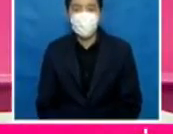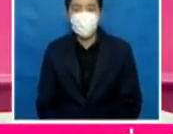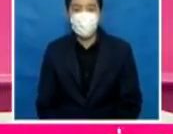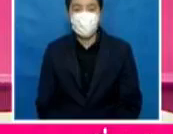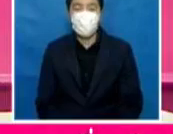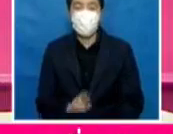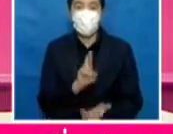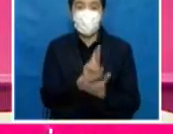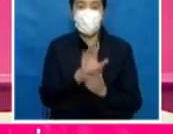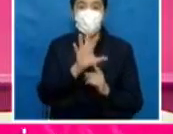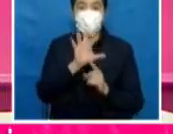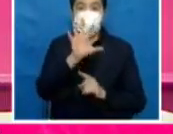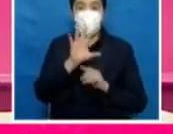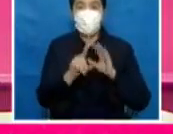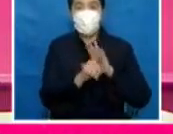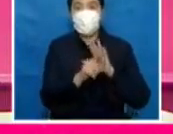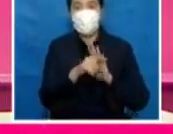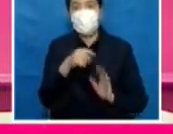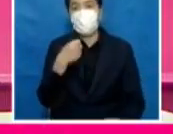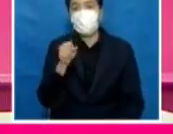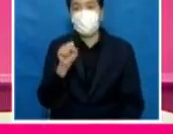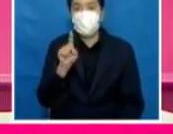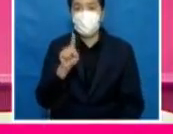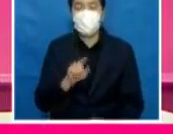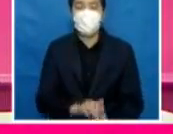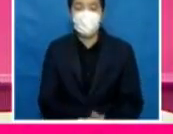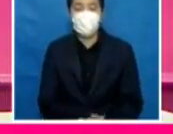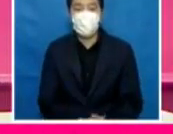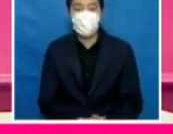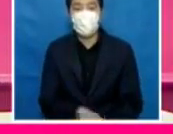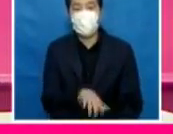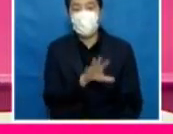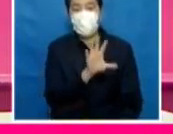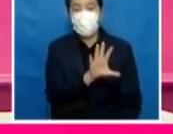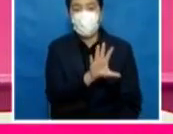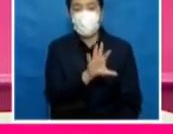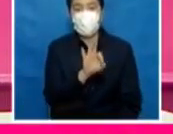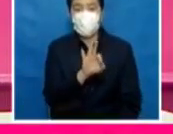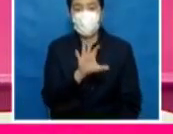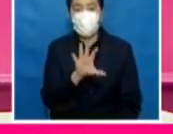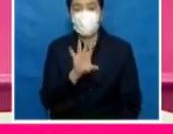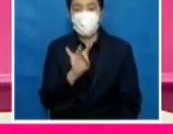อันดับที่5หมุนครั้งที่11เลขที่ออก